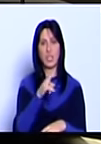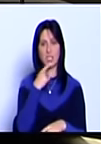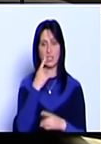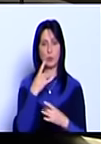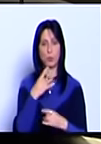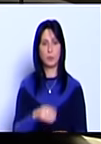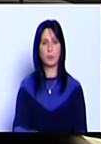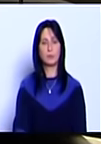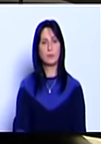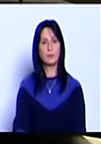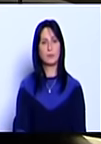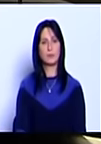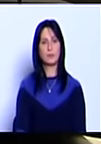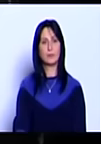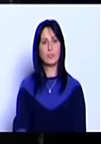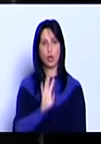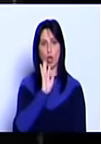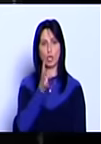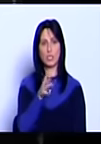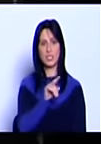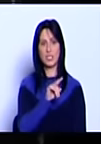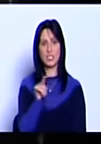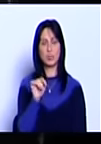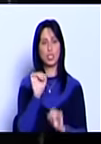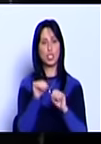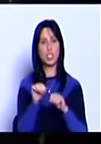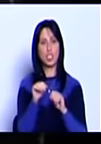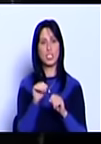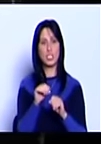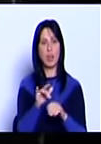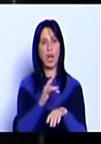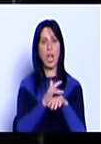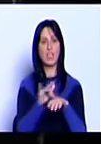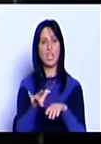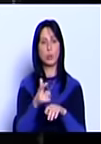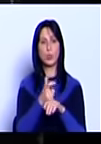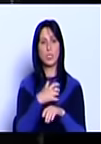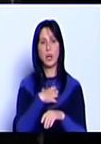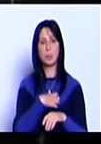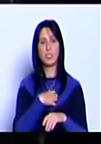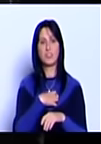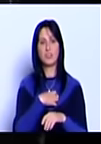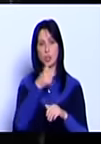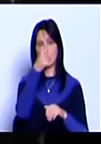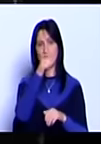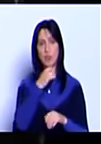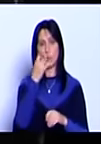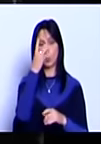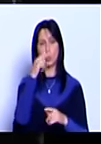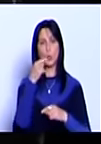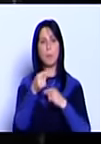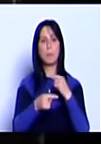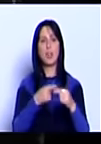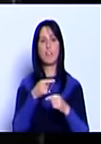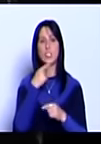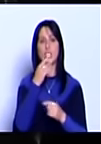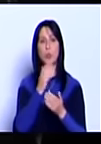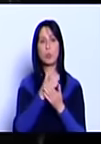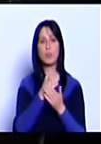მეუბნებით. და ამ 4 წლის განმავლობაში შესაძლოა განადგურდა ძალიან მნიშვნელოვანი ძეგლი კულტურული მემკვიდრეობისა, საუბარი